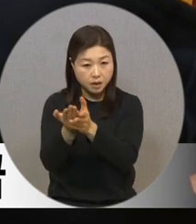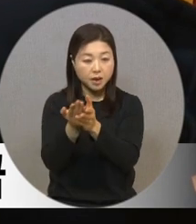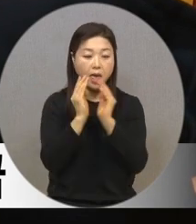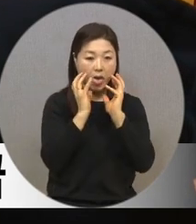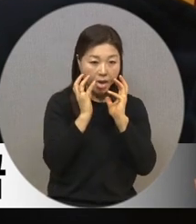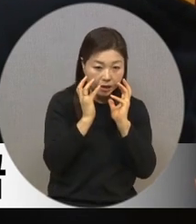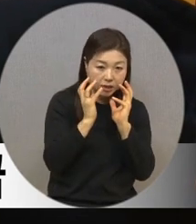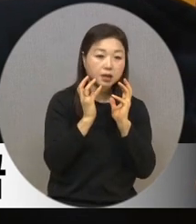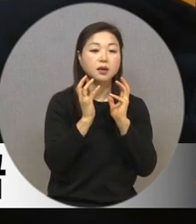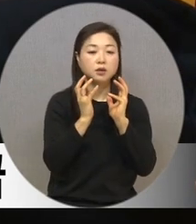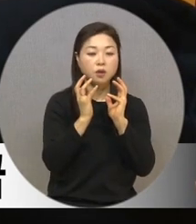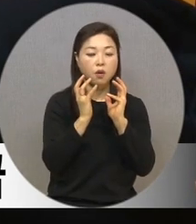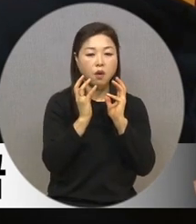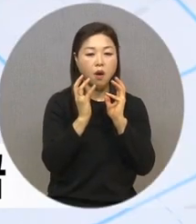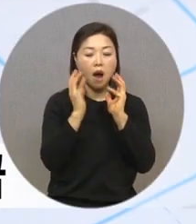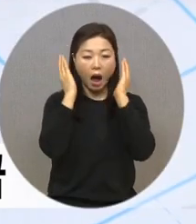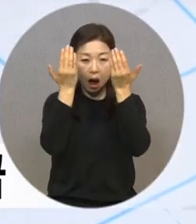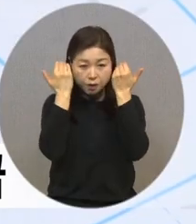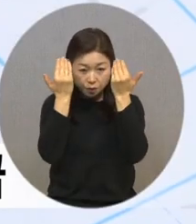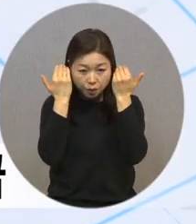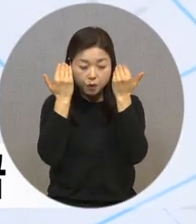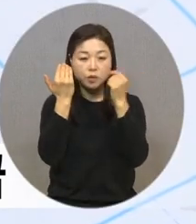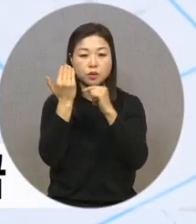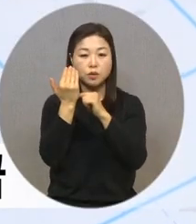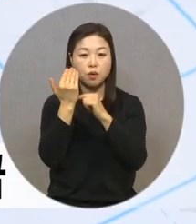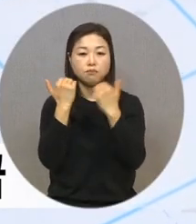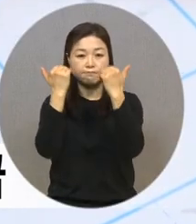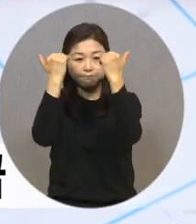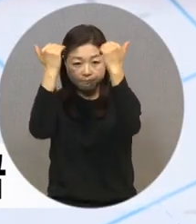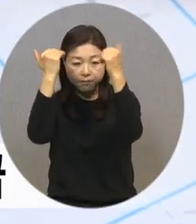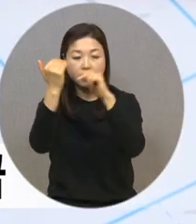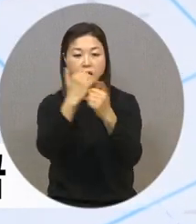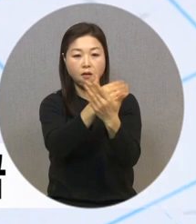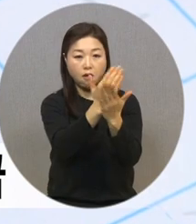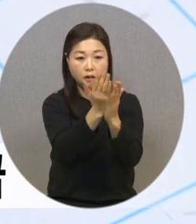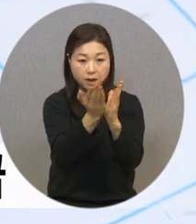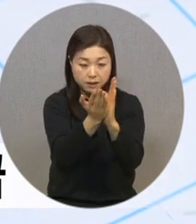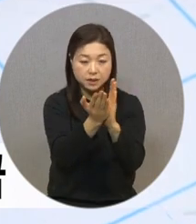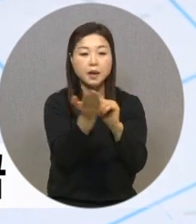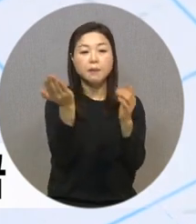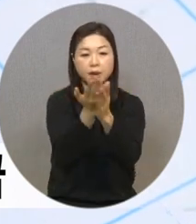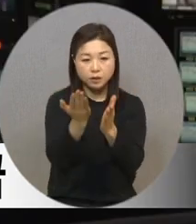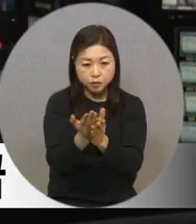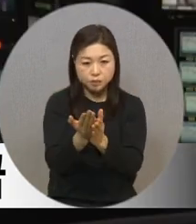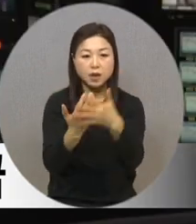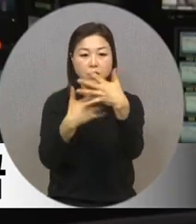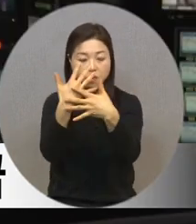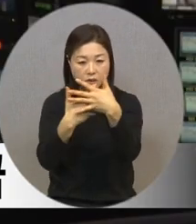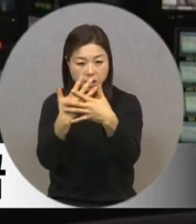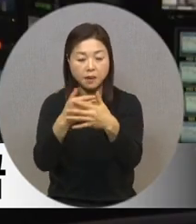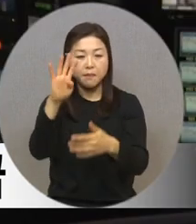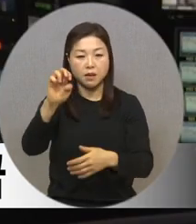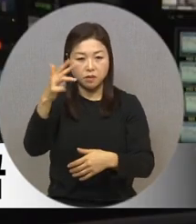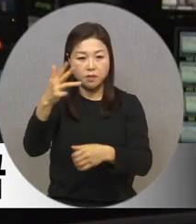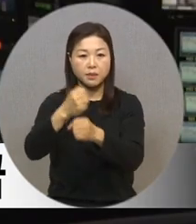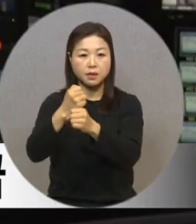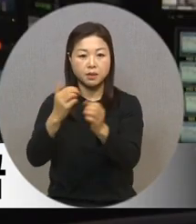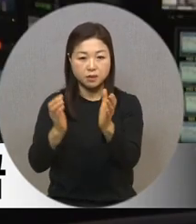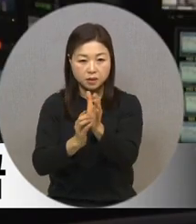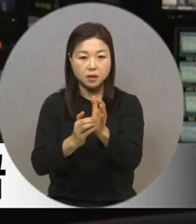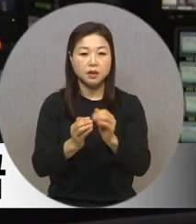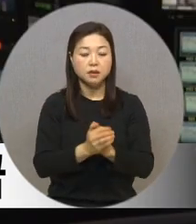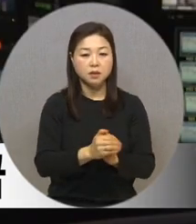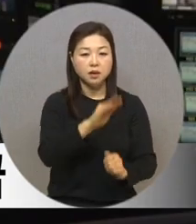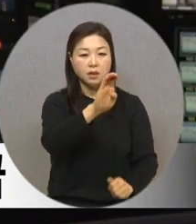학년기 중년기를 분한 맞춤형 콘텐츠 4편을 제작했습니다 콘텐츠 영상은 EBS